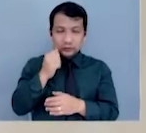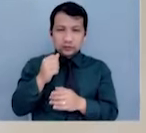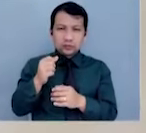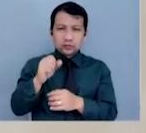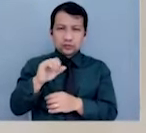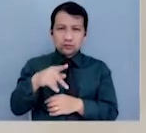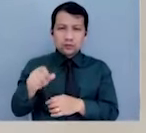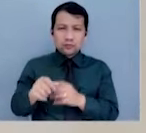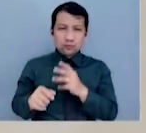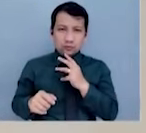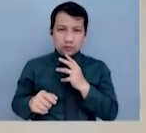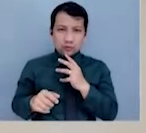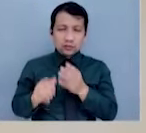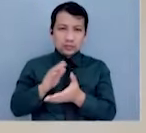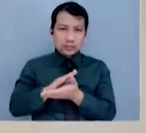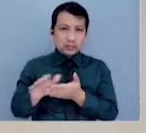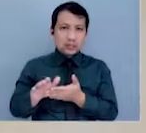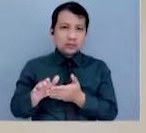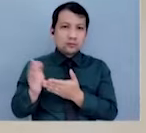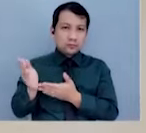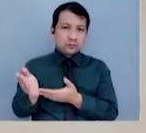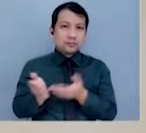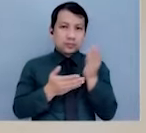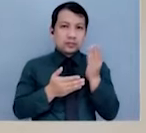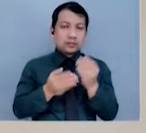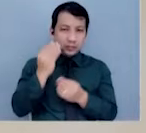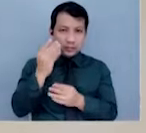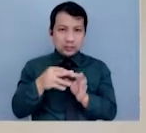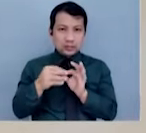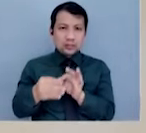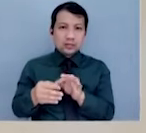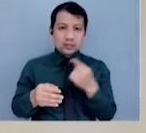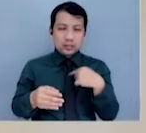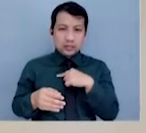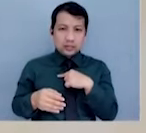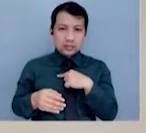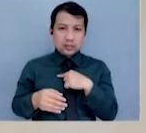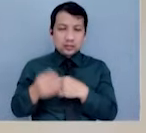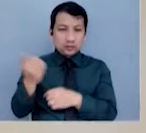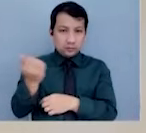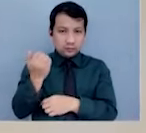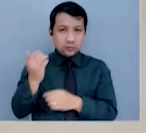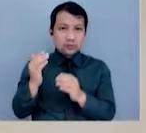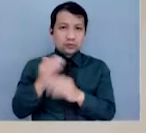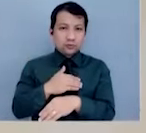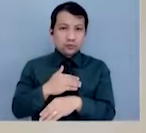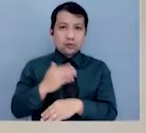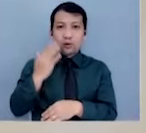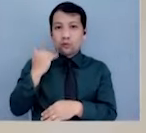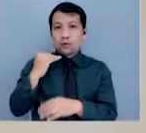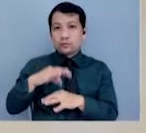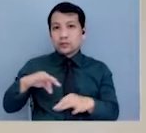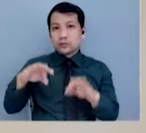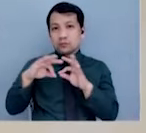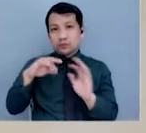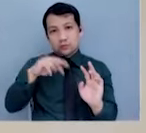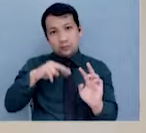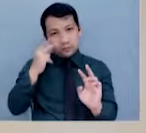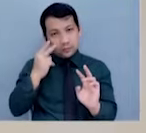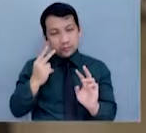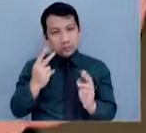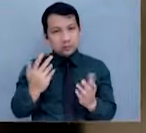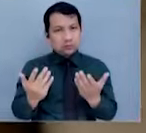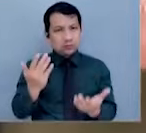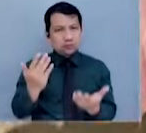kapag nahugasan na natin, dadalhin mo na kagad sa isang emergency room dahil importanteng makita kagad. No matter what